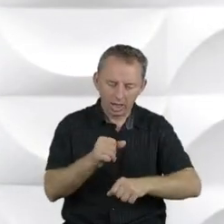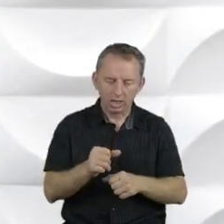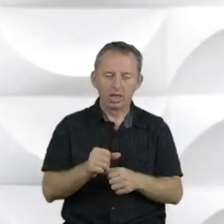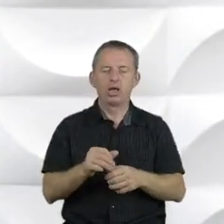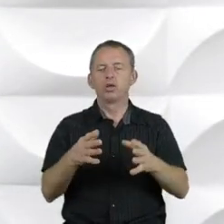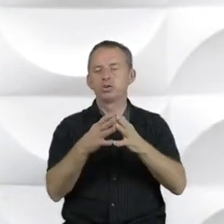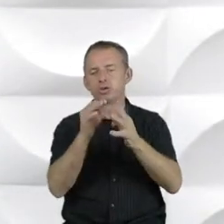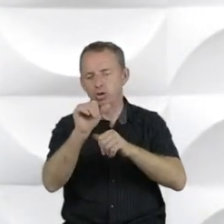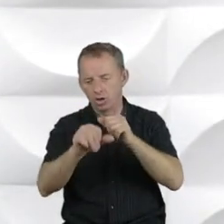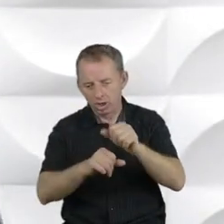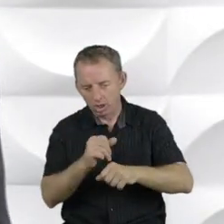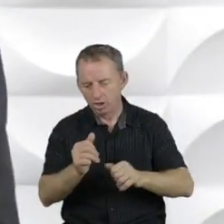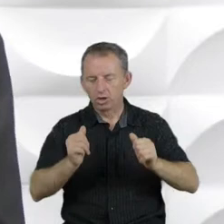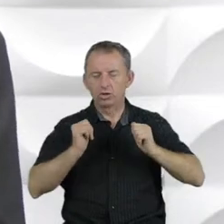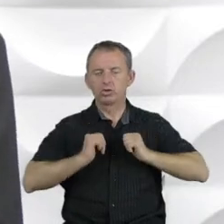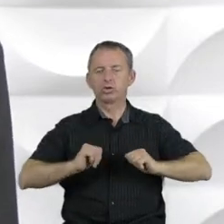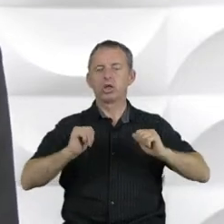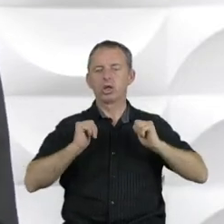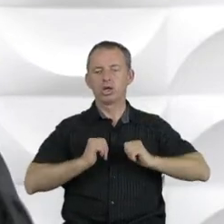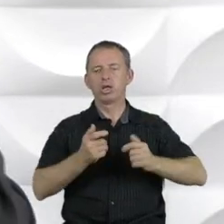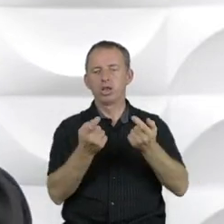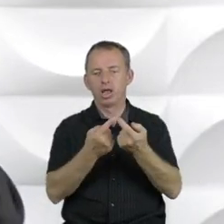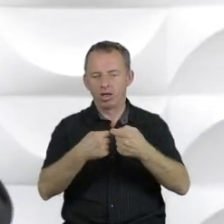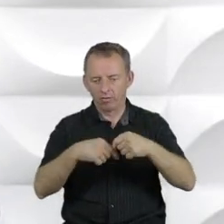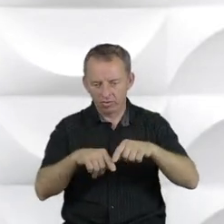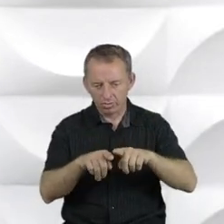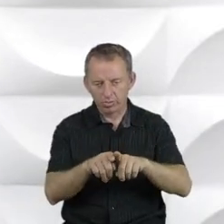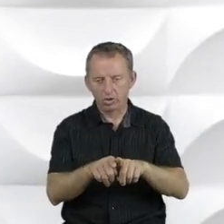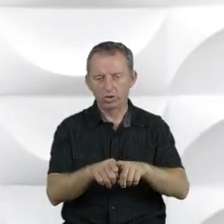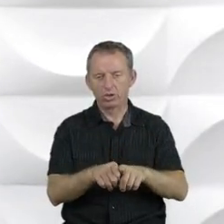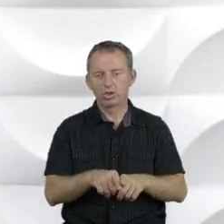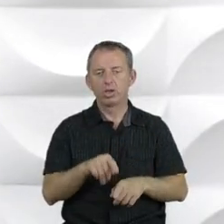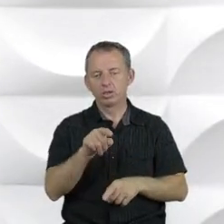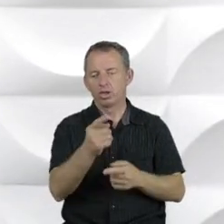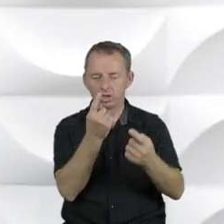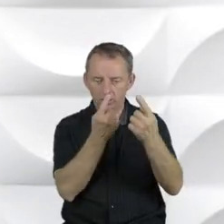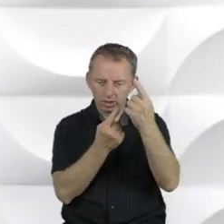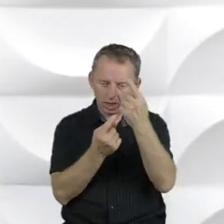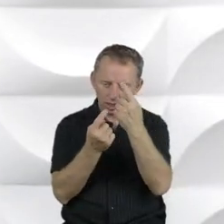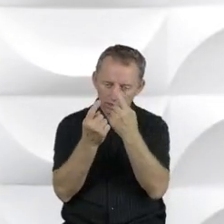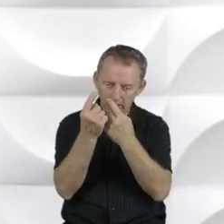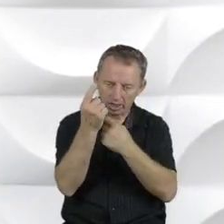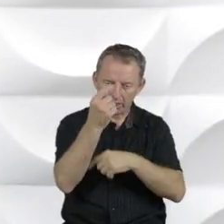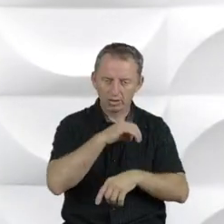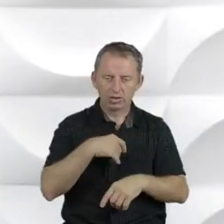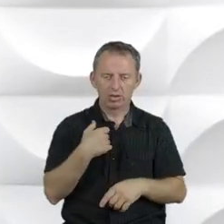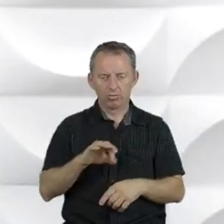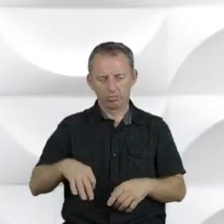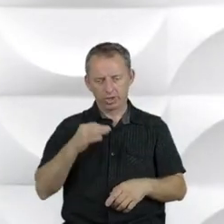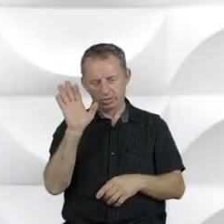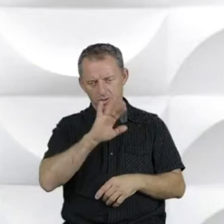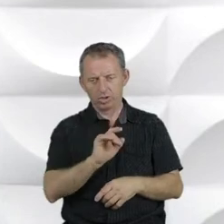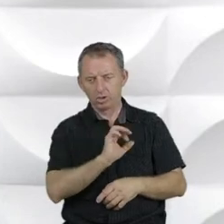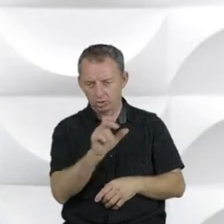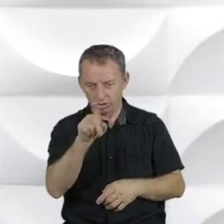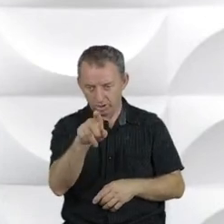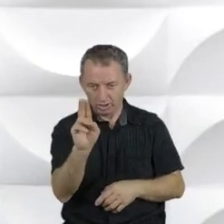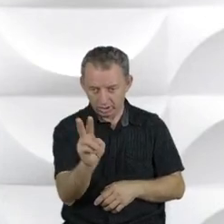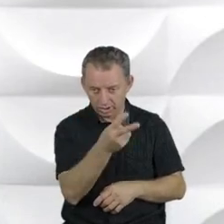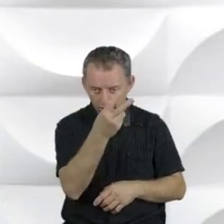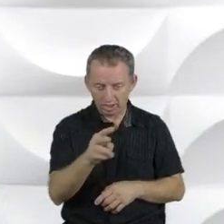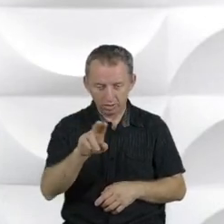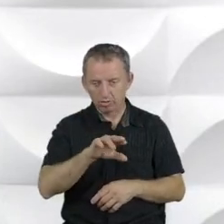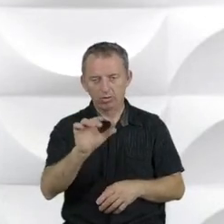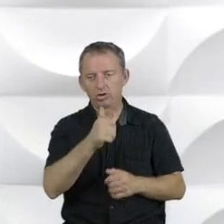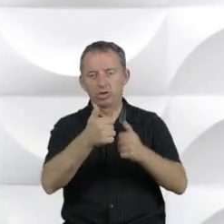dziesiątkami lat trzeba czekać na wypełnienie, to zastanawiam się, Panie Boże, czy to kiedykolwiek się